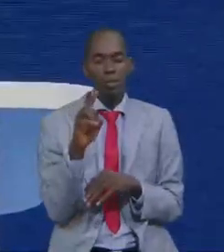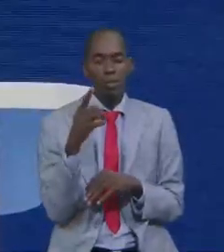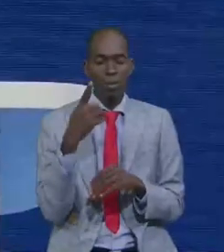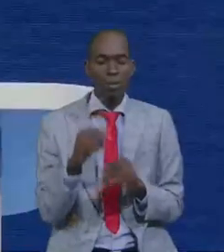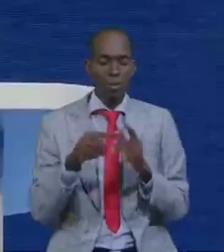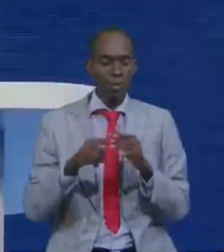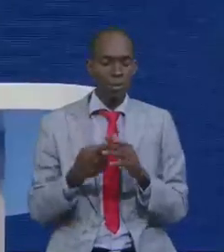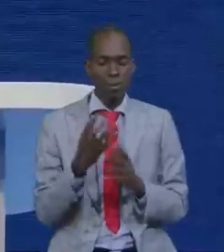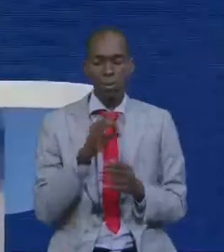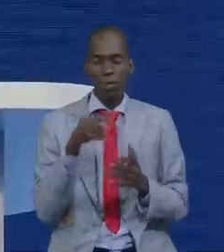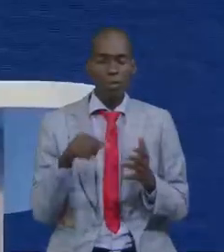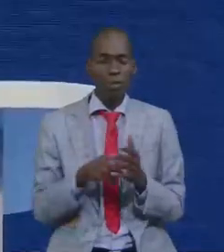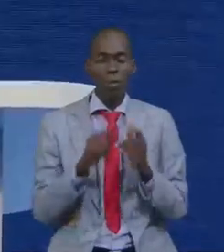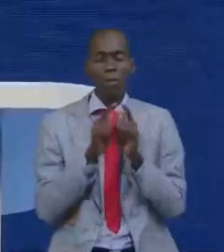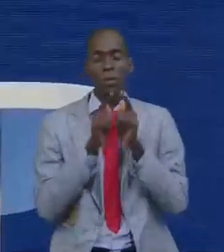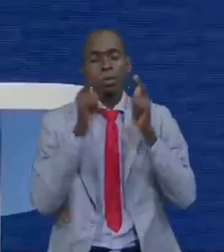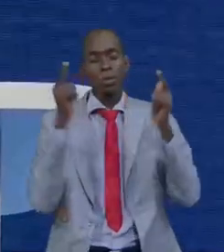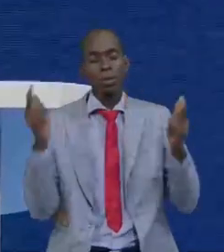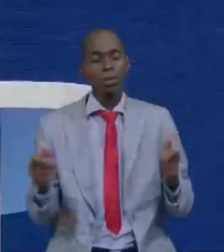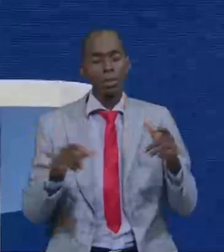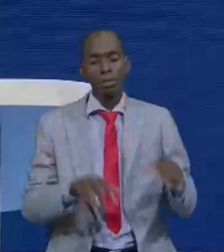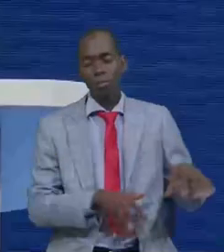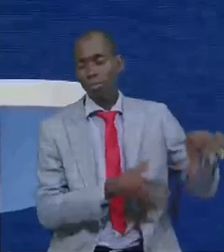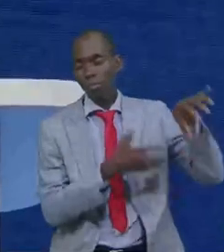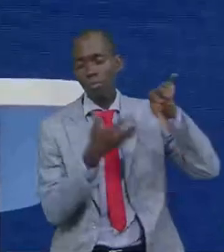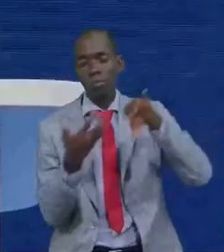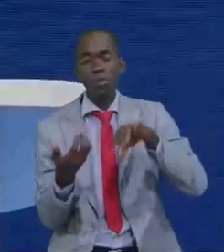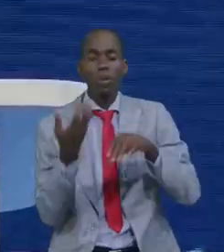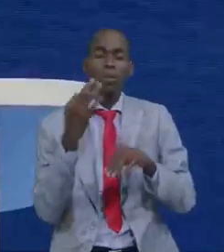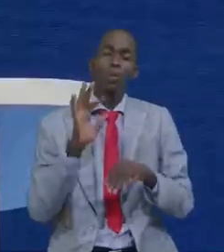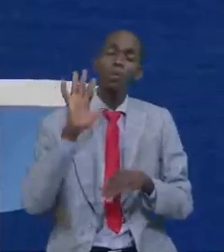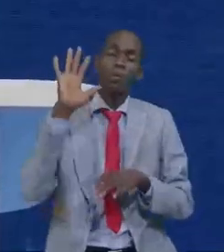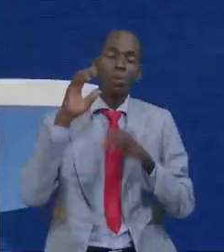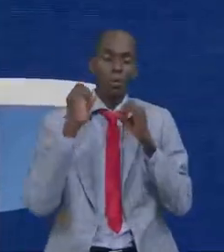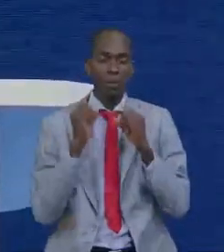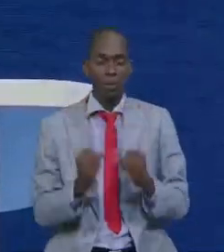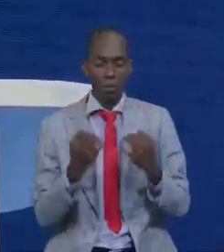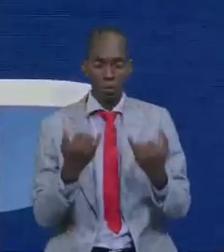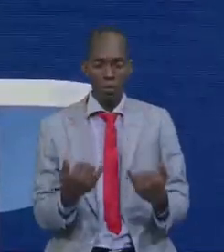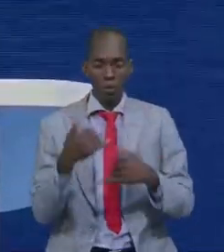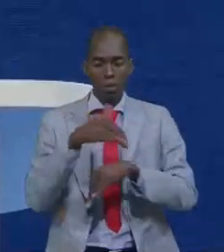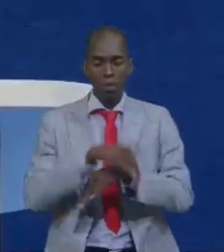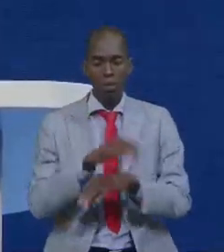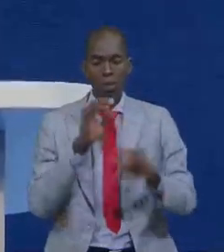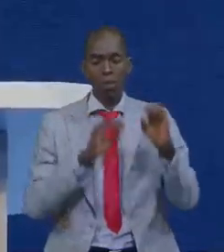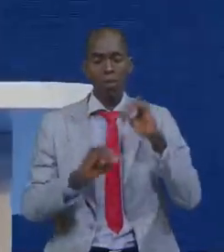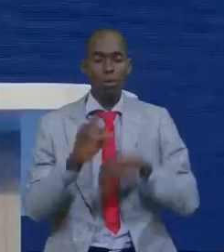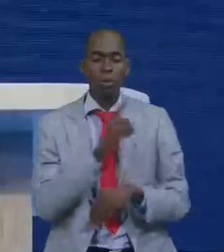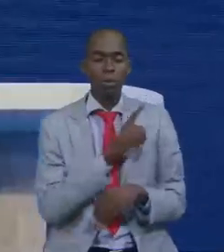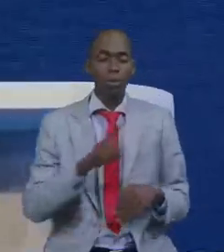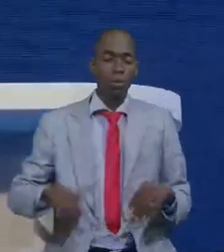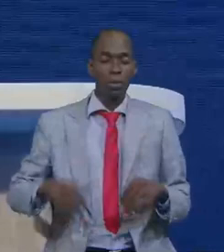de cette grande effusion de ta puissance. Ce soir, Seigneur, pour